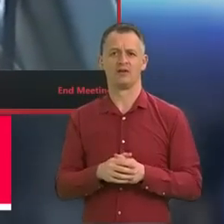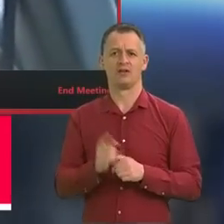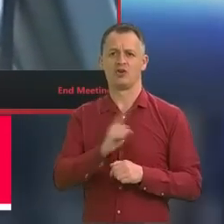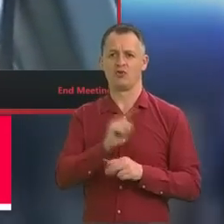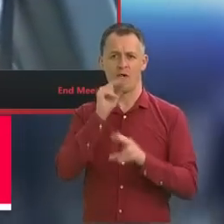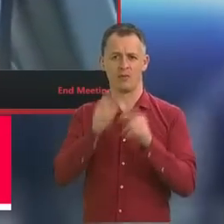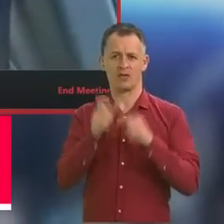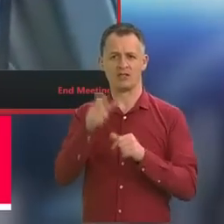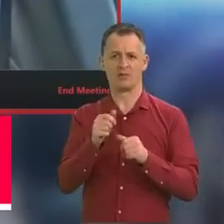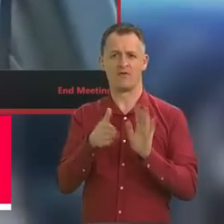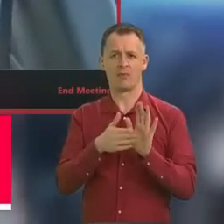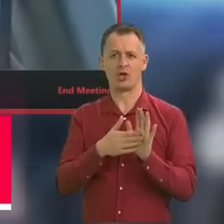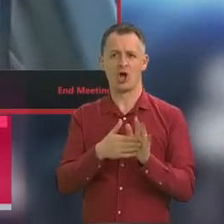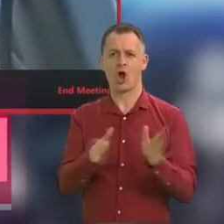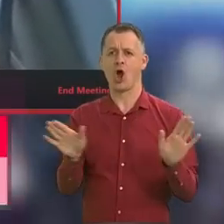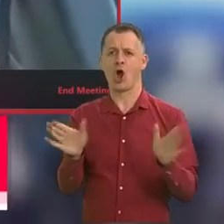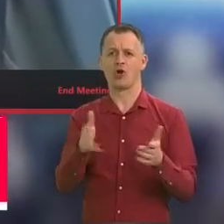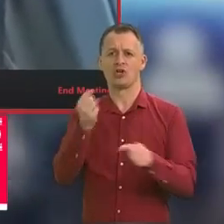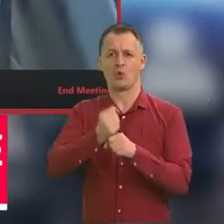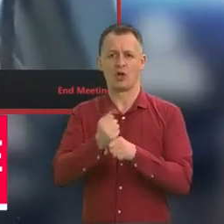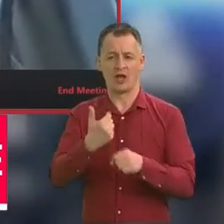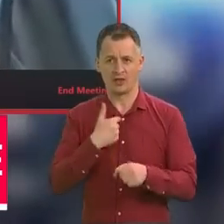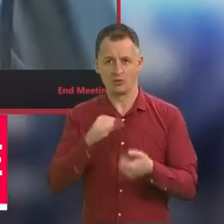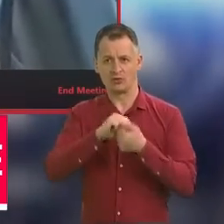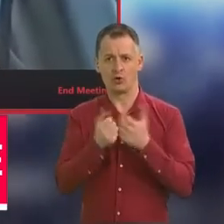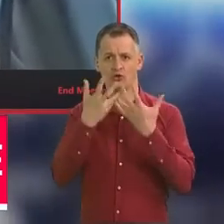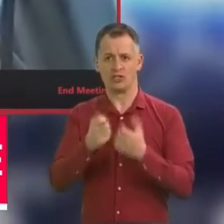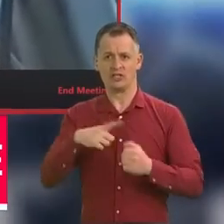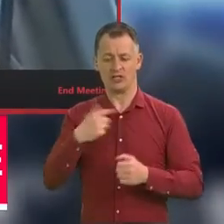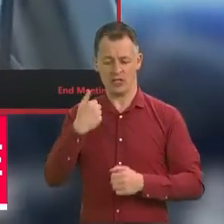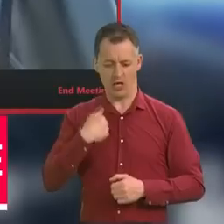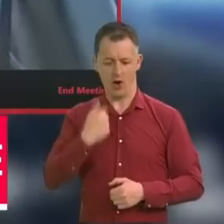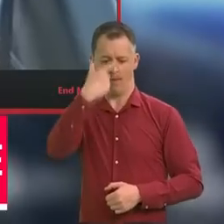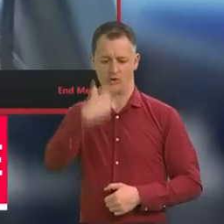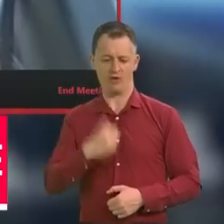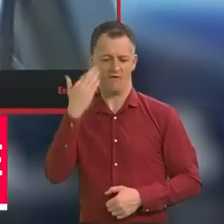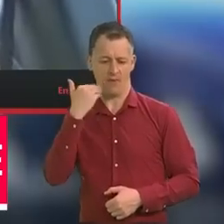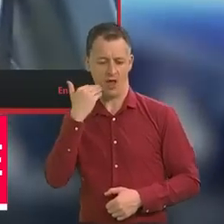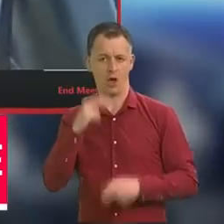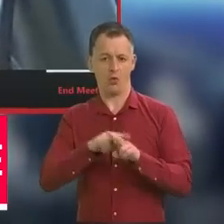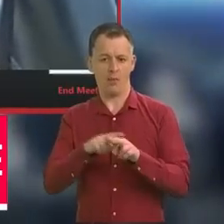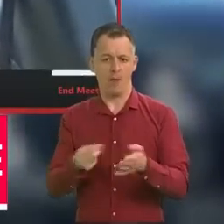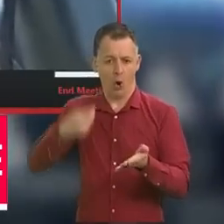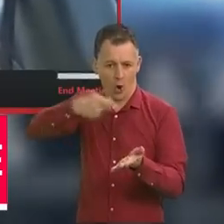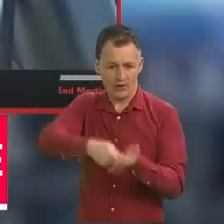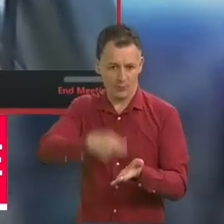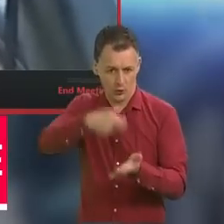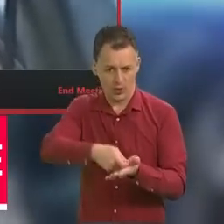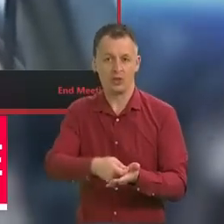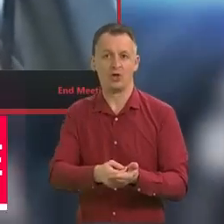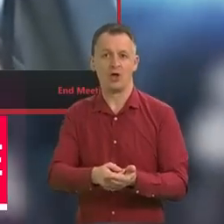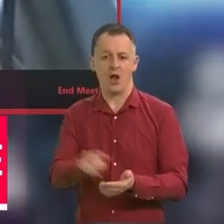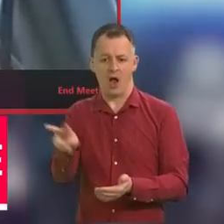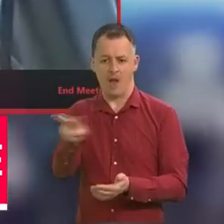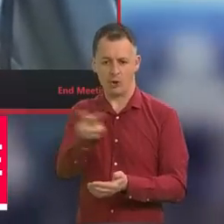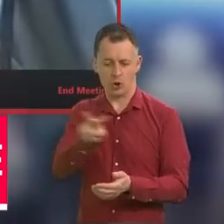indiferent ce am lucrat eu sau ce sunt eu ca femeie sau cum am contribuit, până la urmă ambele